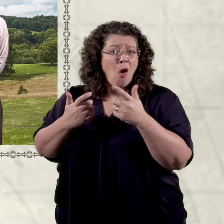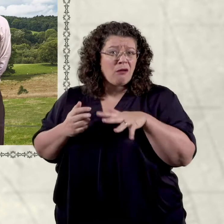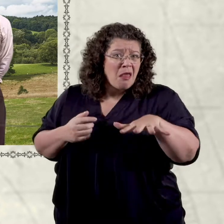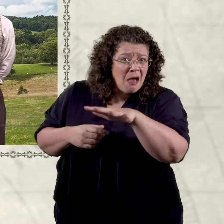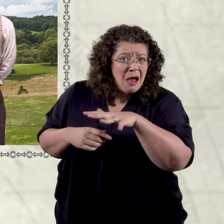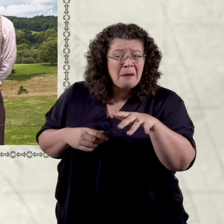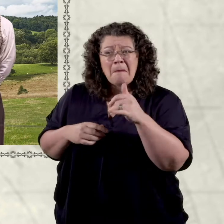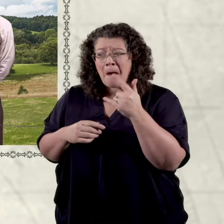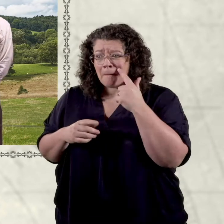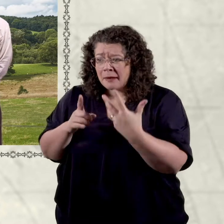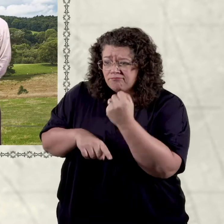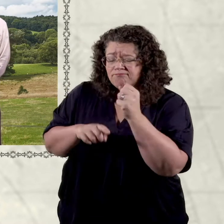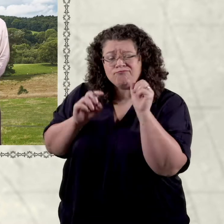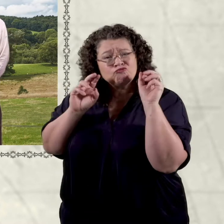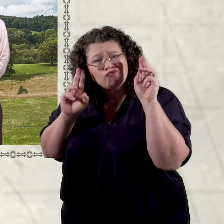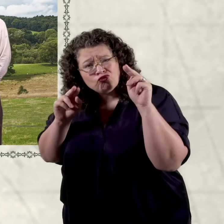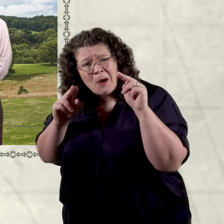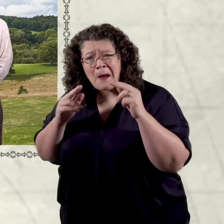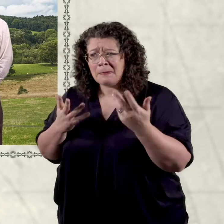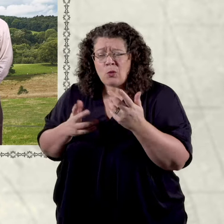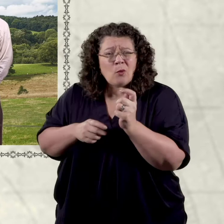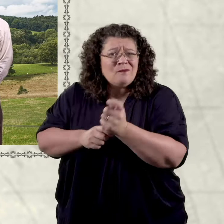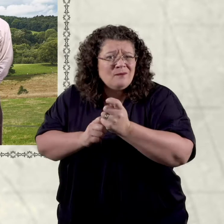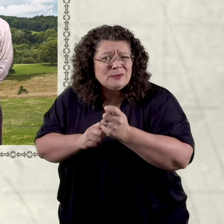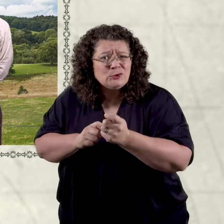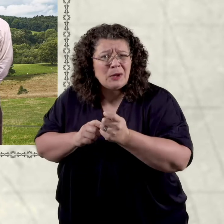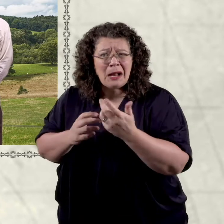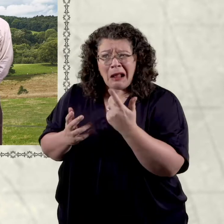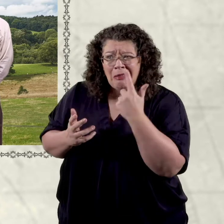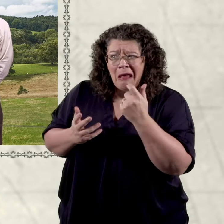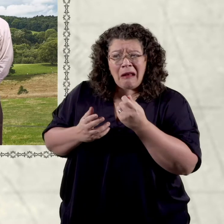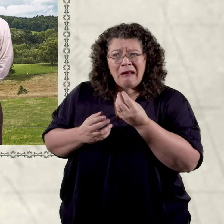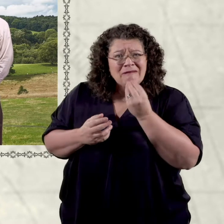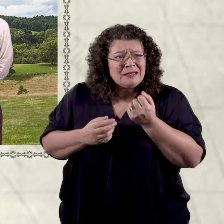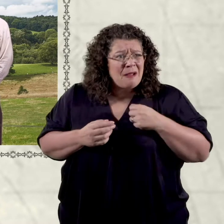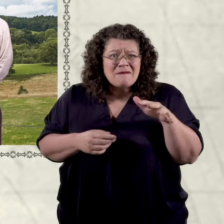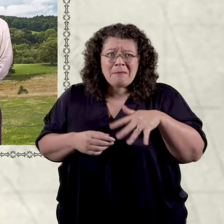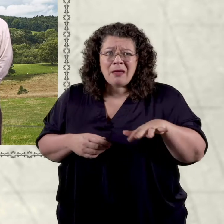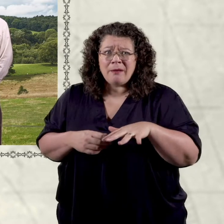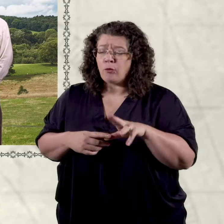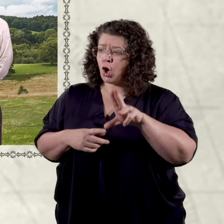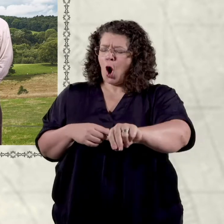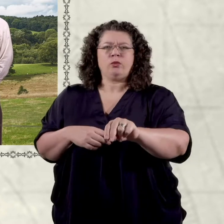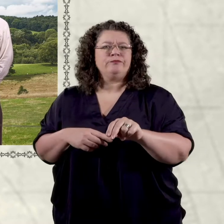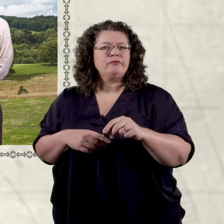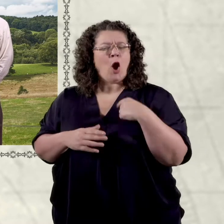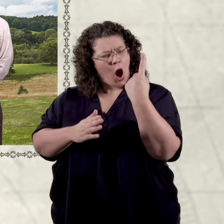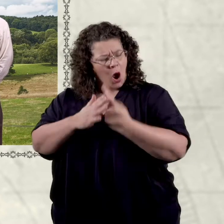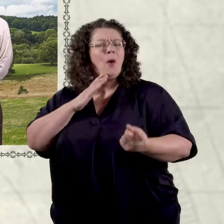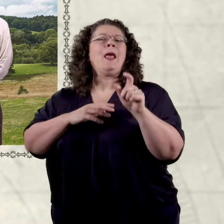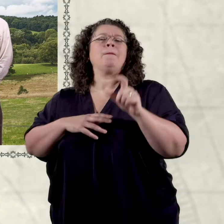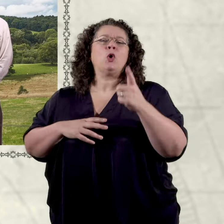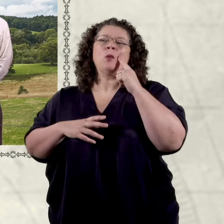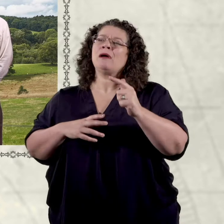neu falle bach y bysgota, unrhyw beth allai ddefnyddio i roi bwyd ar y bwrdd. Na, dim ond fi sydd yn cael hela